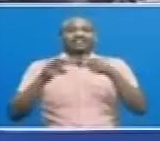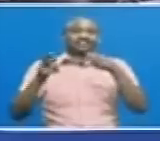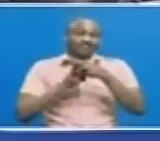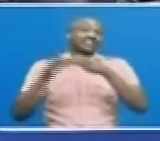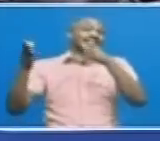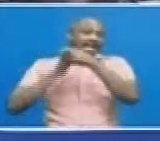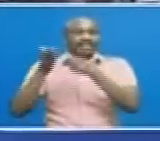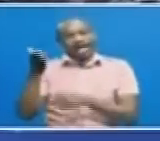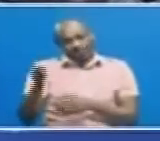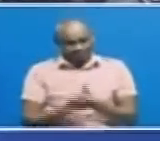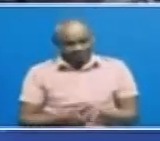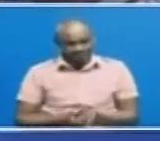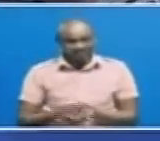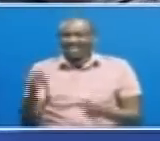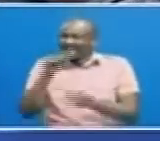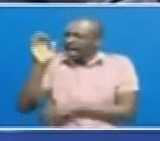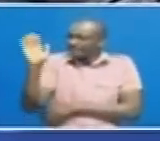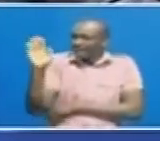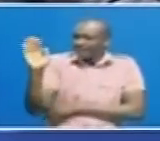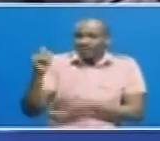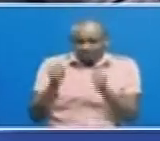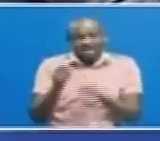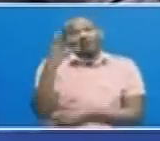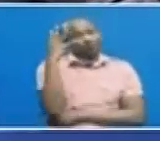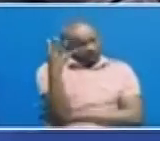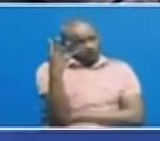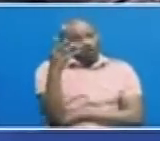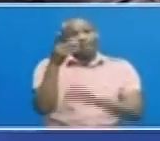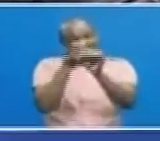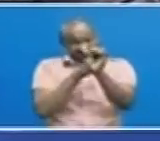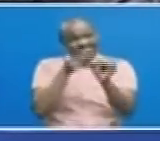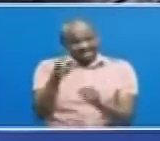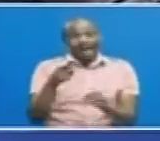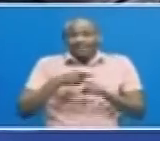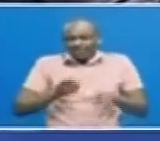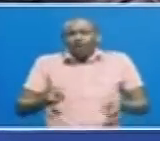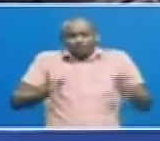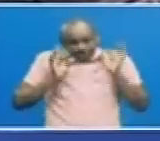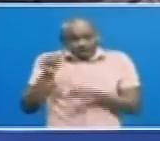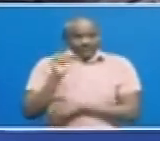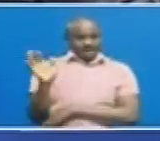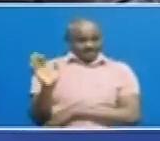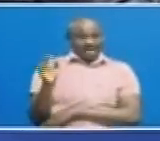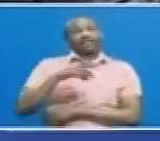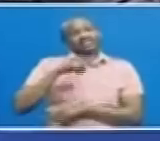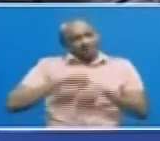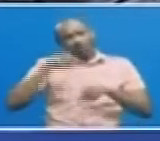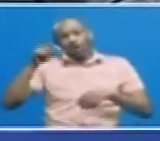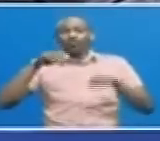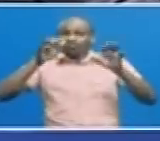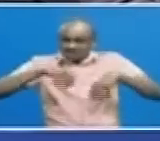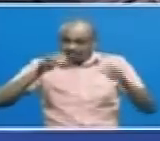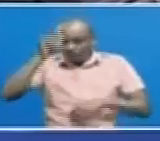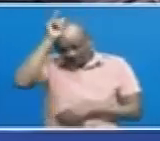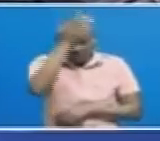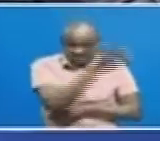1979. Na magari zake silikuwa magari 4 Mercedes. Ile ilikuwa visual cars. Sa kwenda shambani na sa kwenda